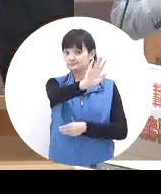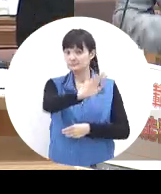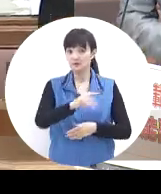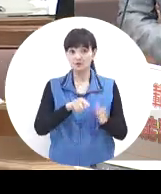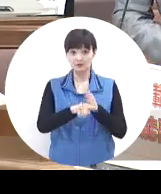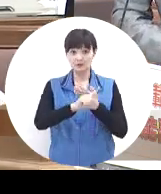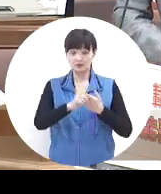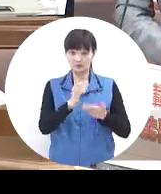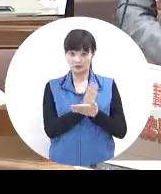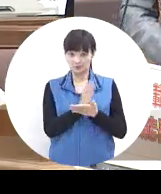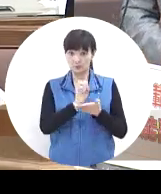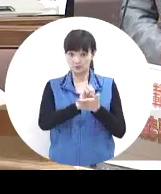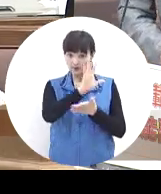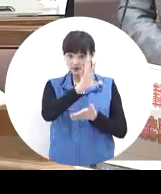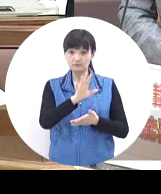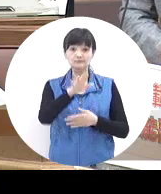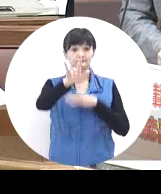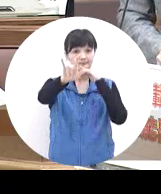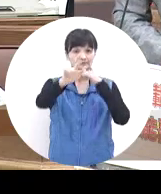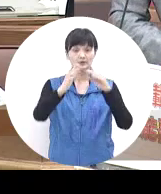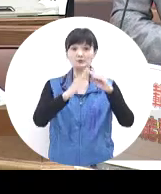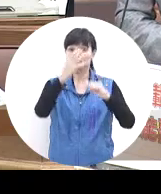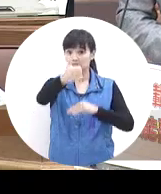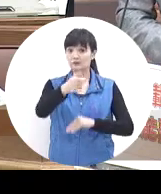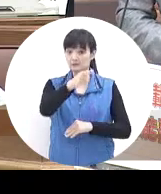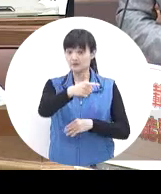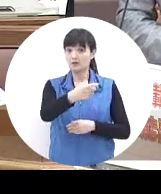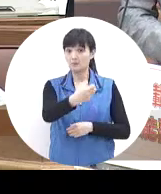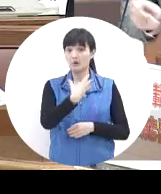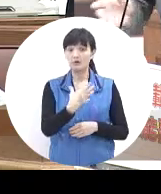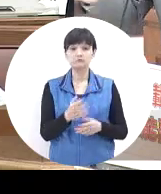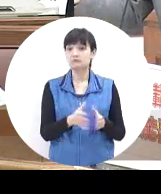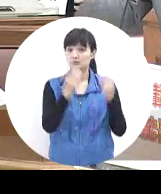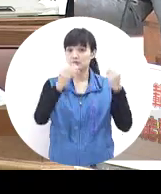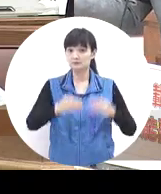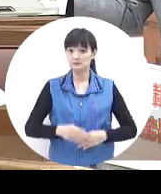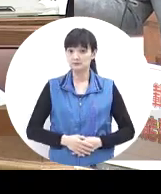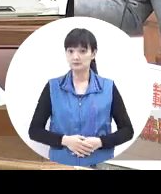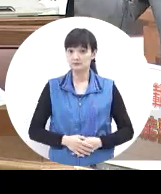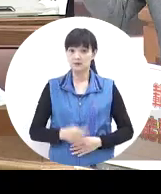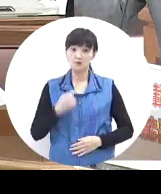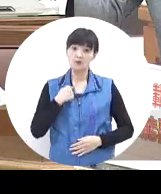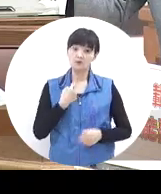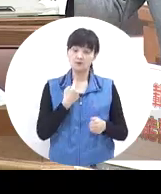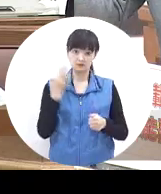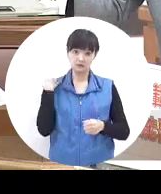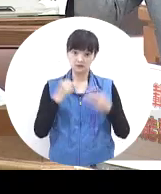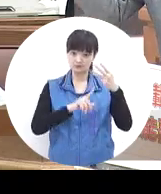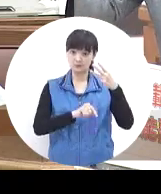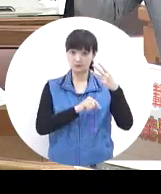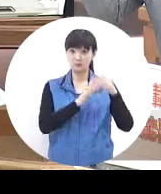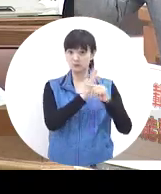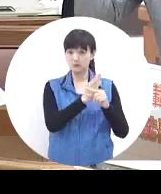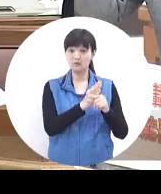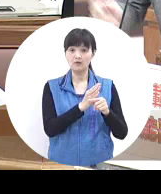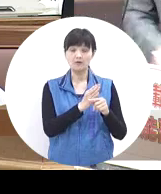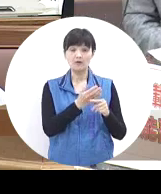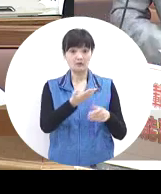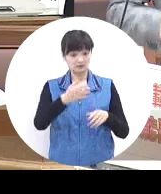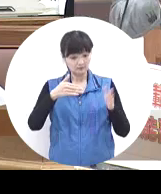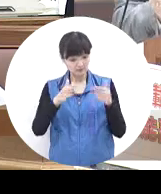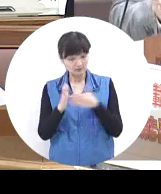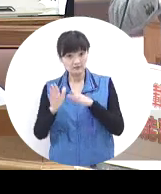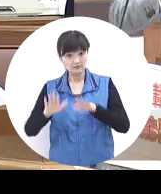估报告是什么？ 在地的 局长，你不用来沟通，好，而且给你一个月的时间，你完全没有讲话，你完全没有来做沟